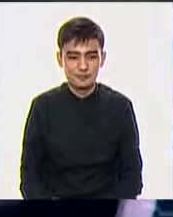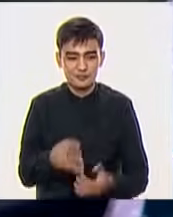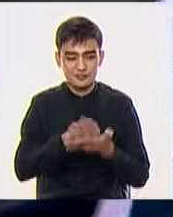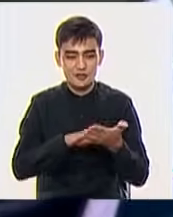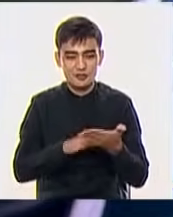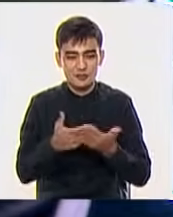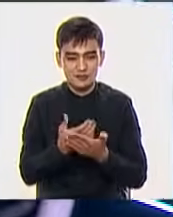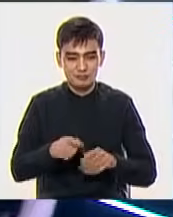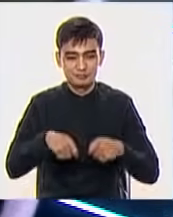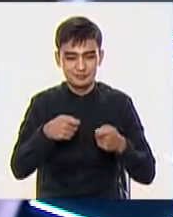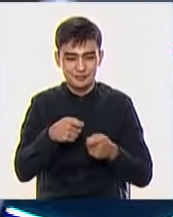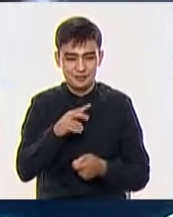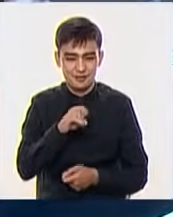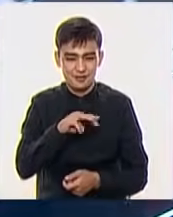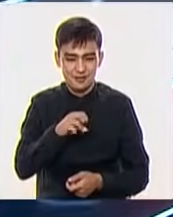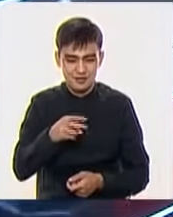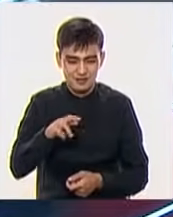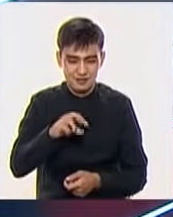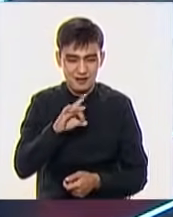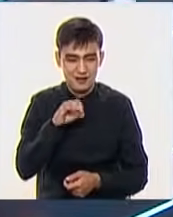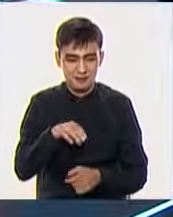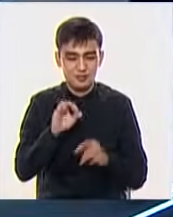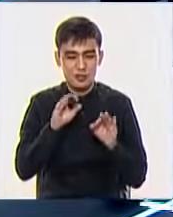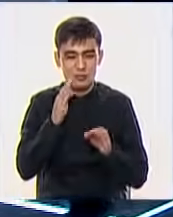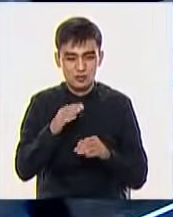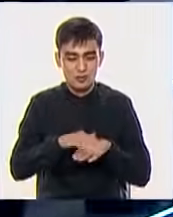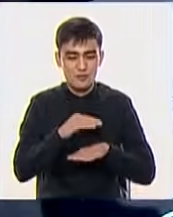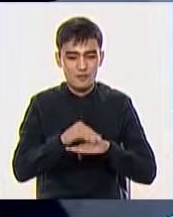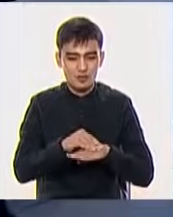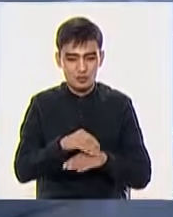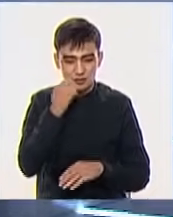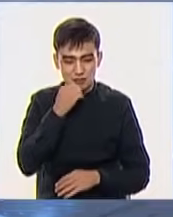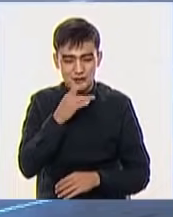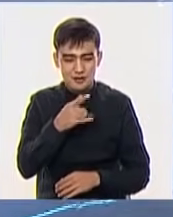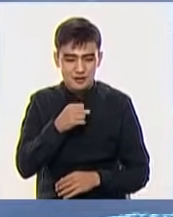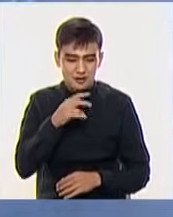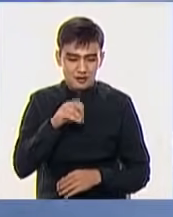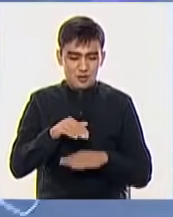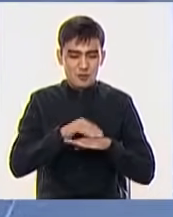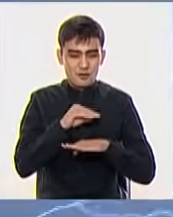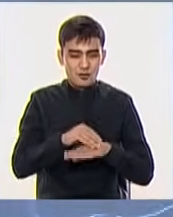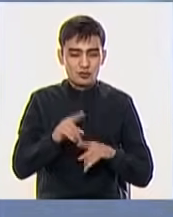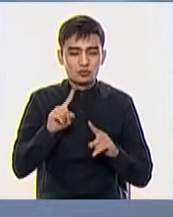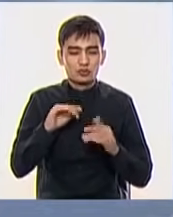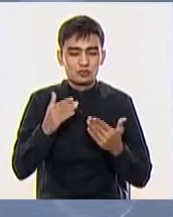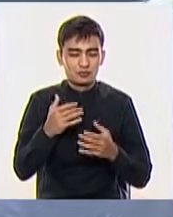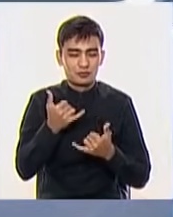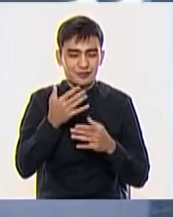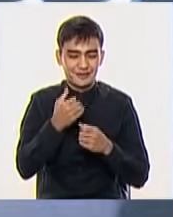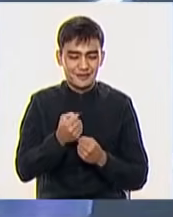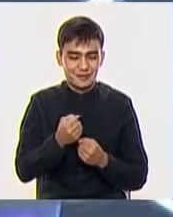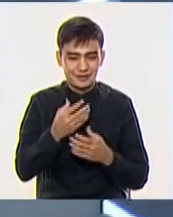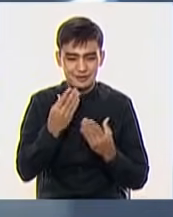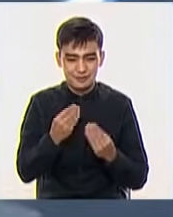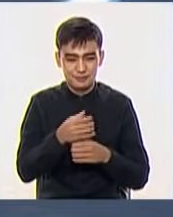Әрі қарай жаңалықтарымызды әріптесім Наталья Райым жалғастырады. Наталья, кеш жарық. Рахмет, Иранат. Кәрлі кеш. Коротко о том, что произошло